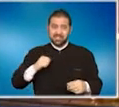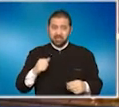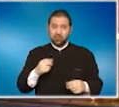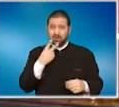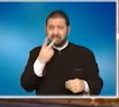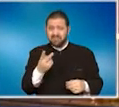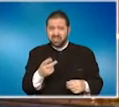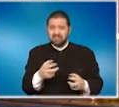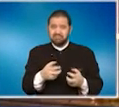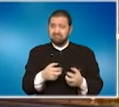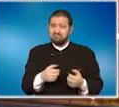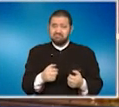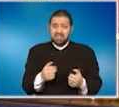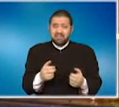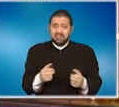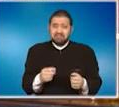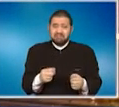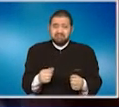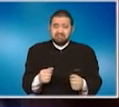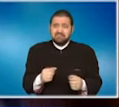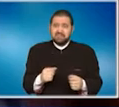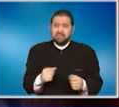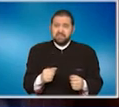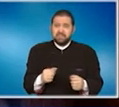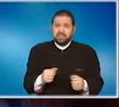nevrednic de ajutorul lui Dumnezeu pentru că ai putut să faci așa ceva.